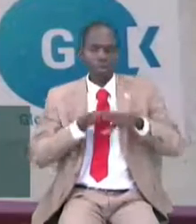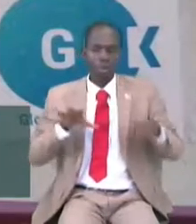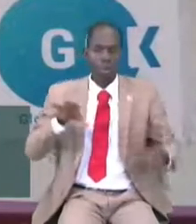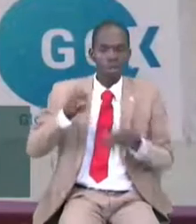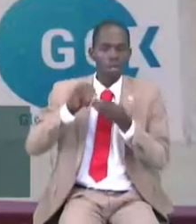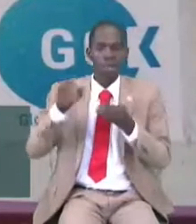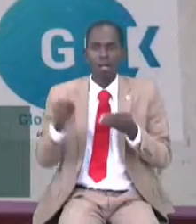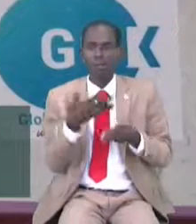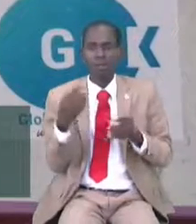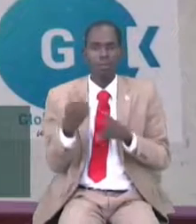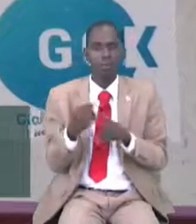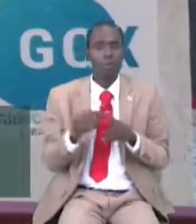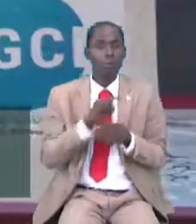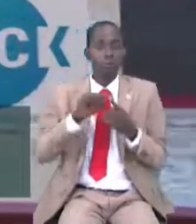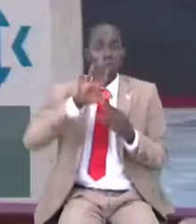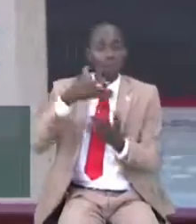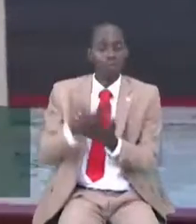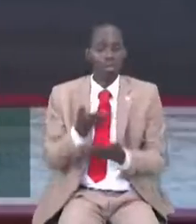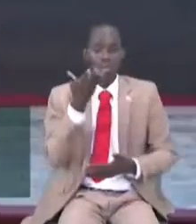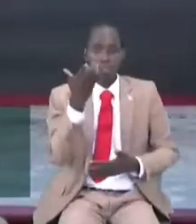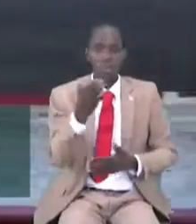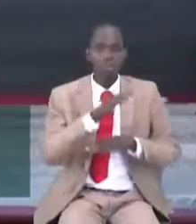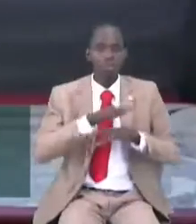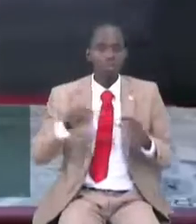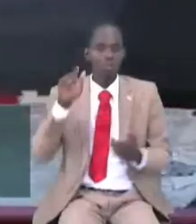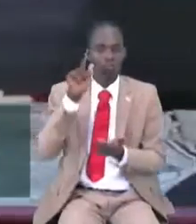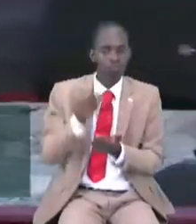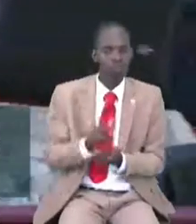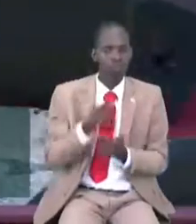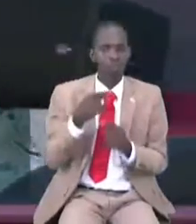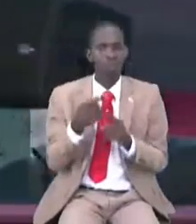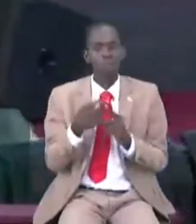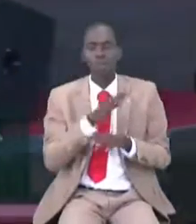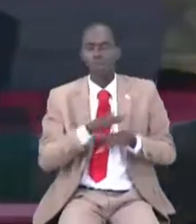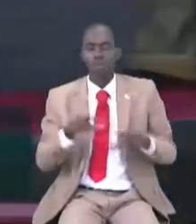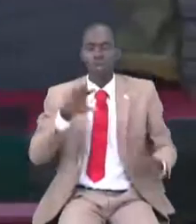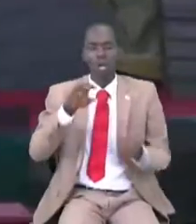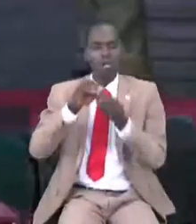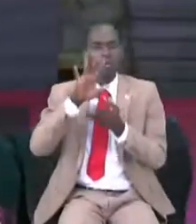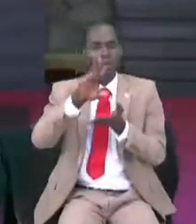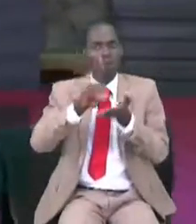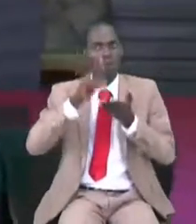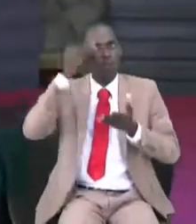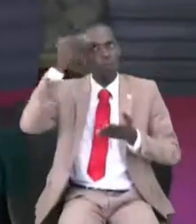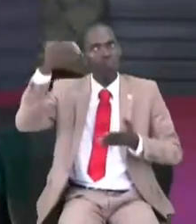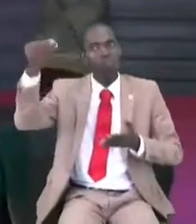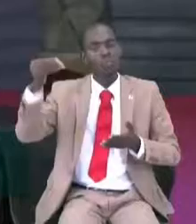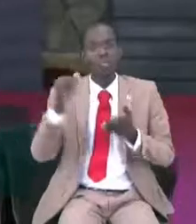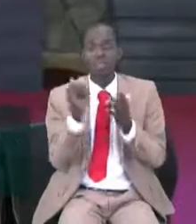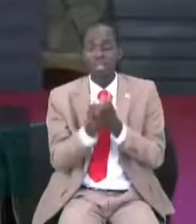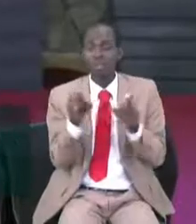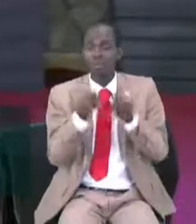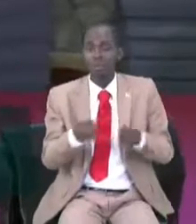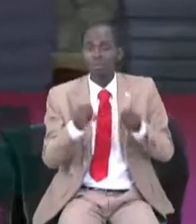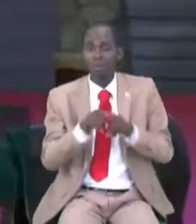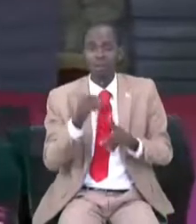ne diminue ni n'ajoute ton opinion. Le message que je t'ai donné, le même message du salut, c'est